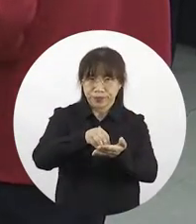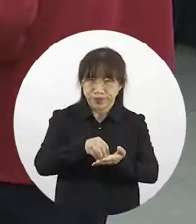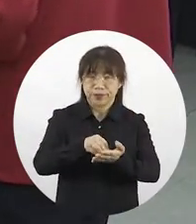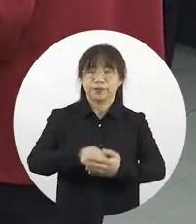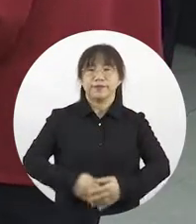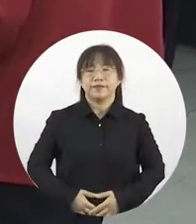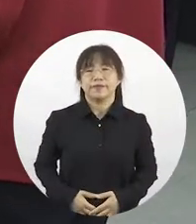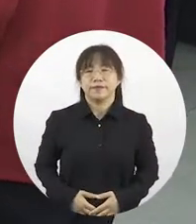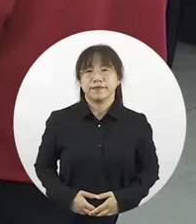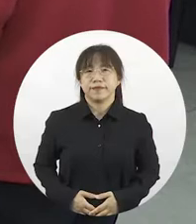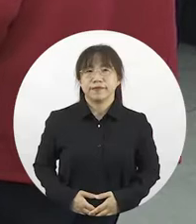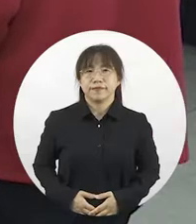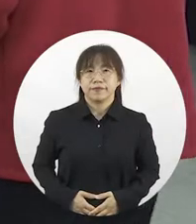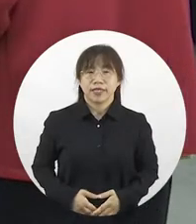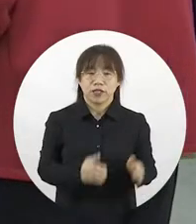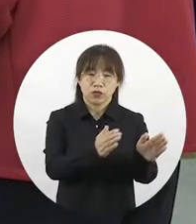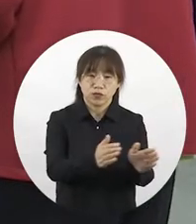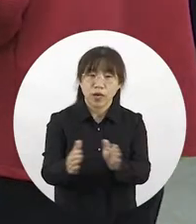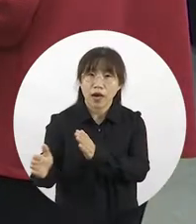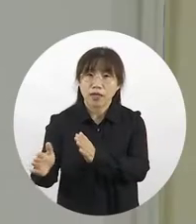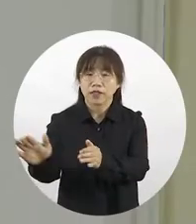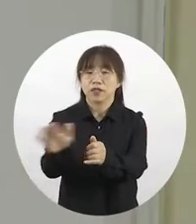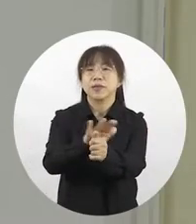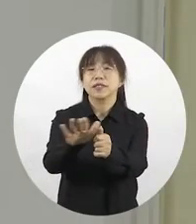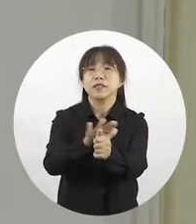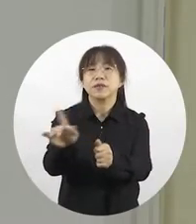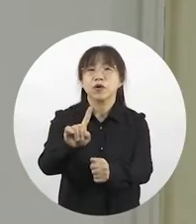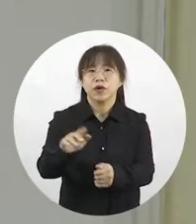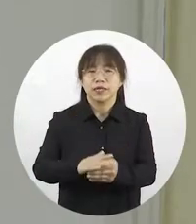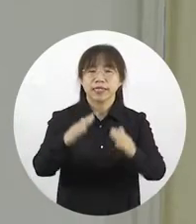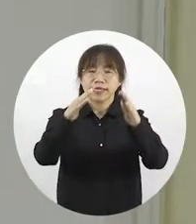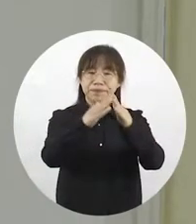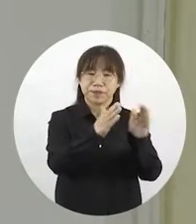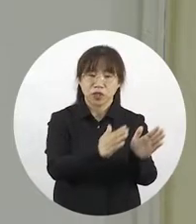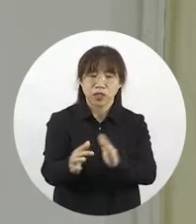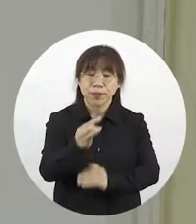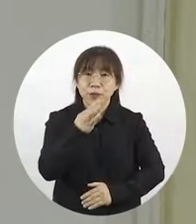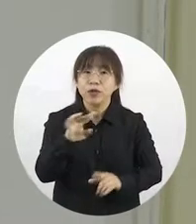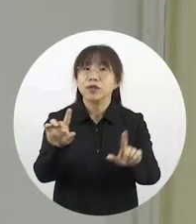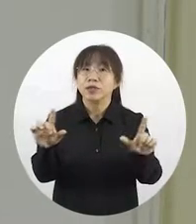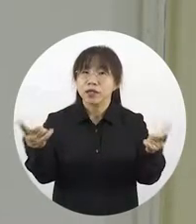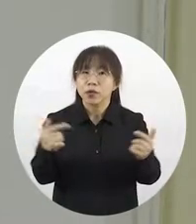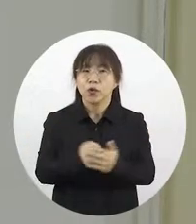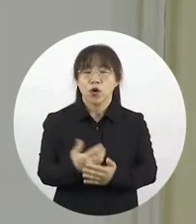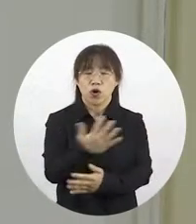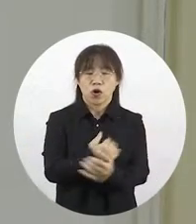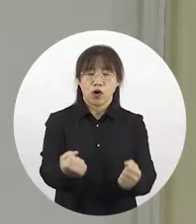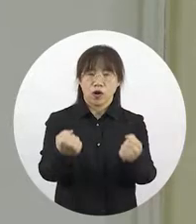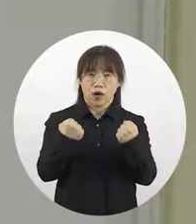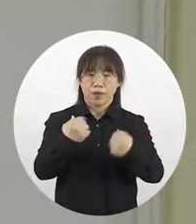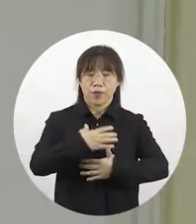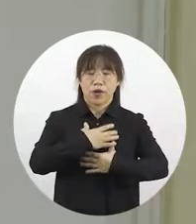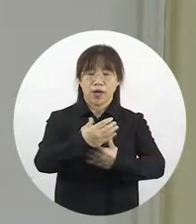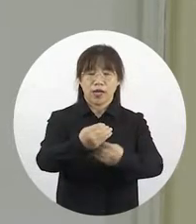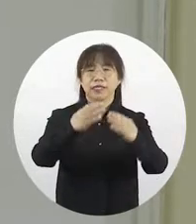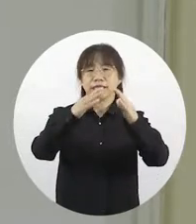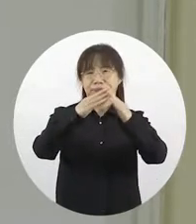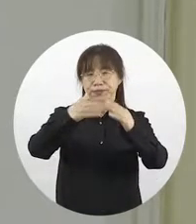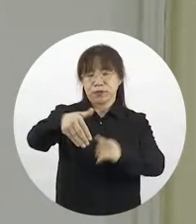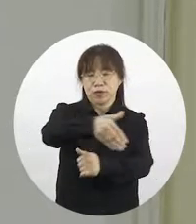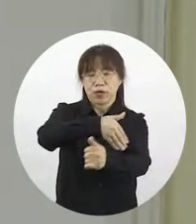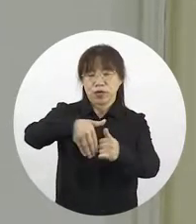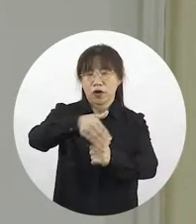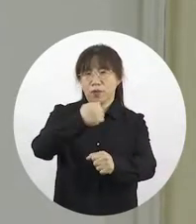교육을 마쳤습니다. 수납정리 서비스는 단순히 집 정리에 그치지 않고 건강하고 편안한